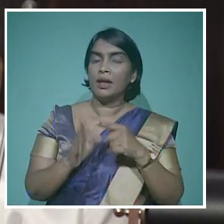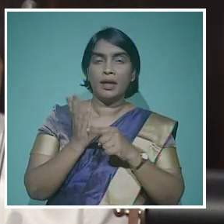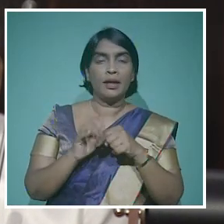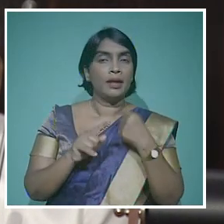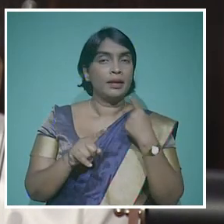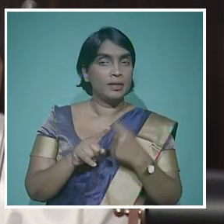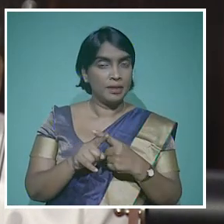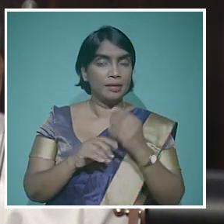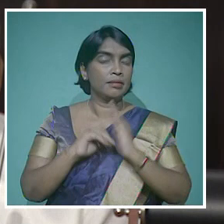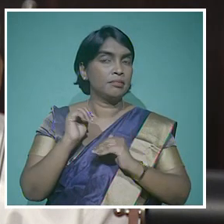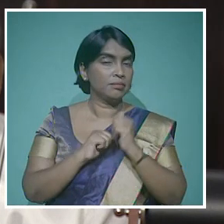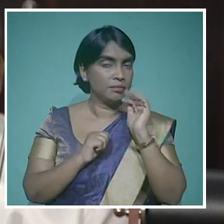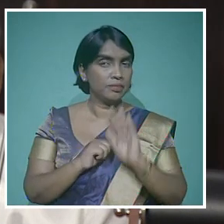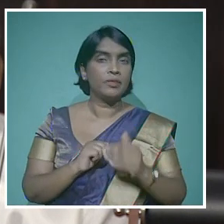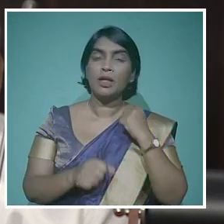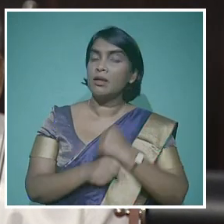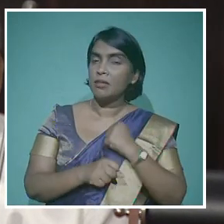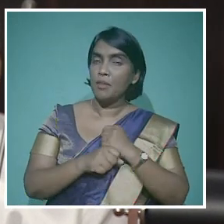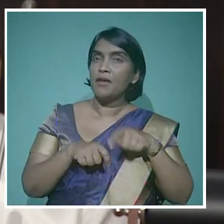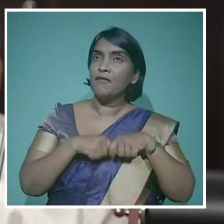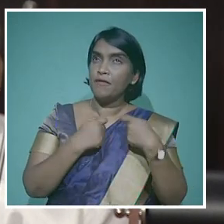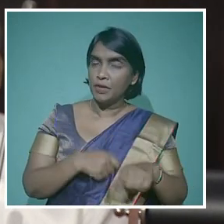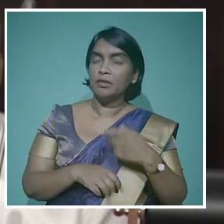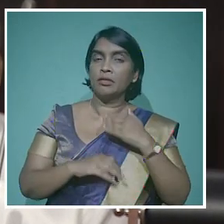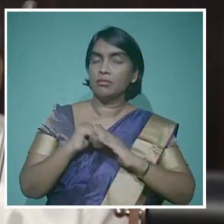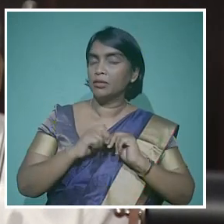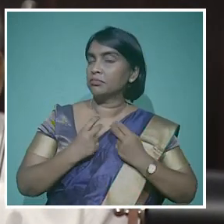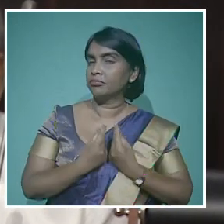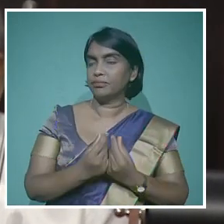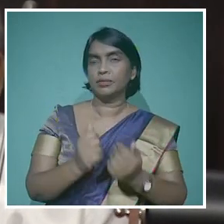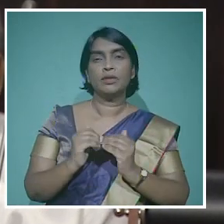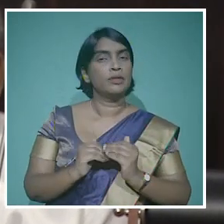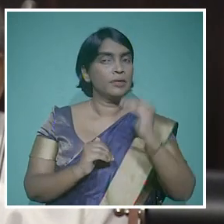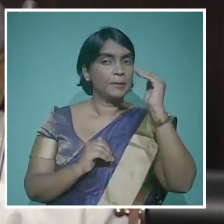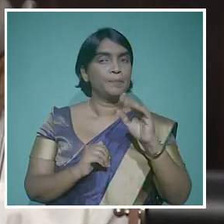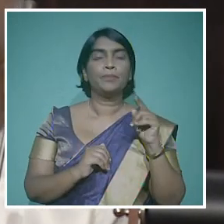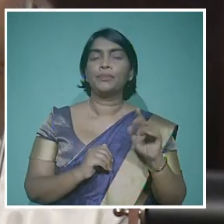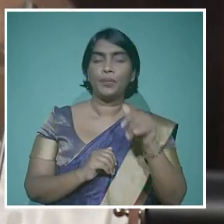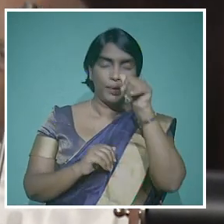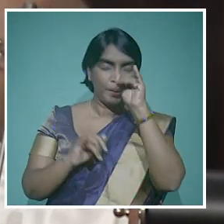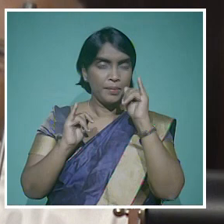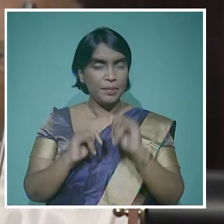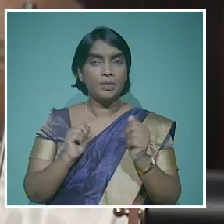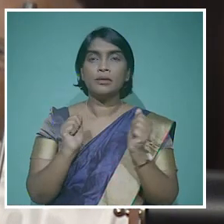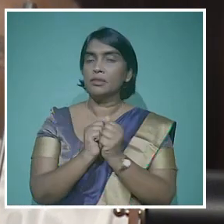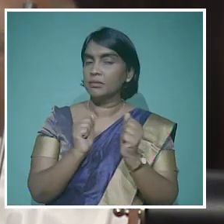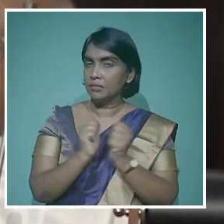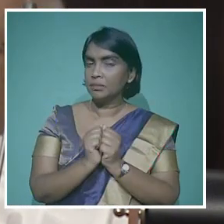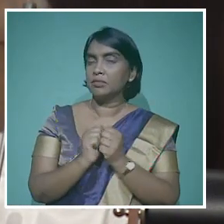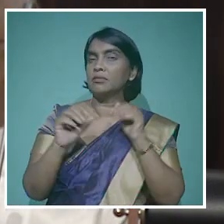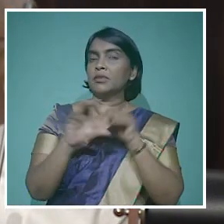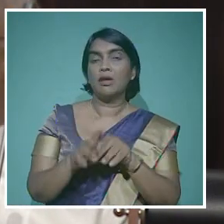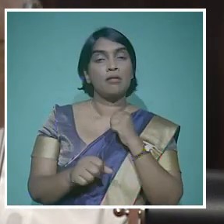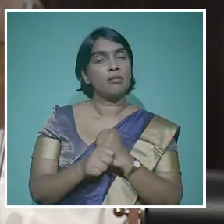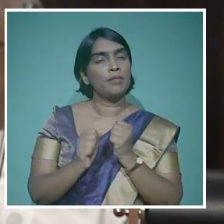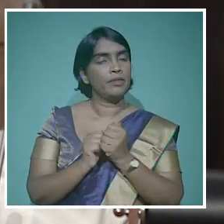ප්‍රතිපත්ති ක්‍රියාමාර්ග සමග රාජ්‍ය වියදමෙහි කාර්යක්ෂම ඉහළ නැංවීම සහ දූෂණයට එහෙළිව සටන් වැදීමට රජය